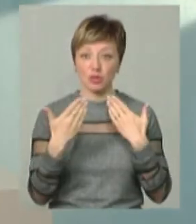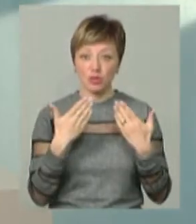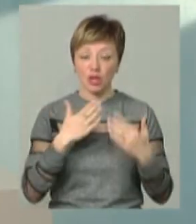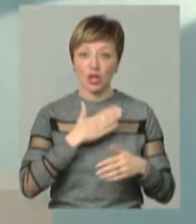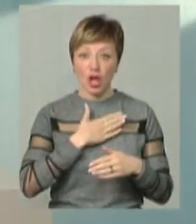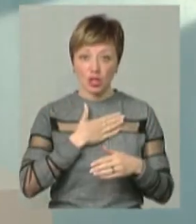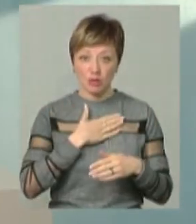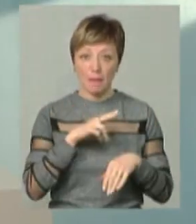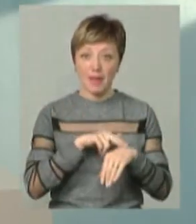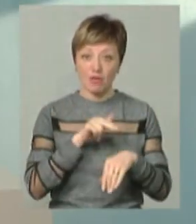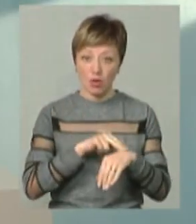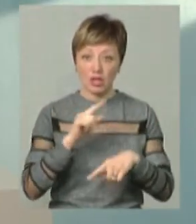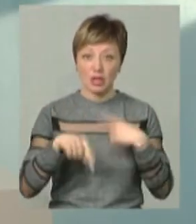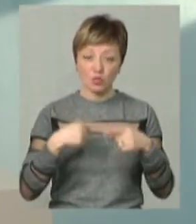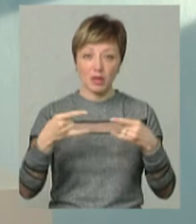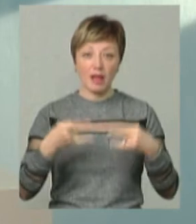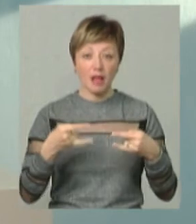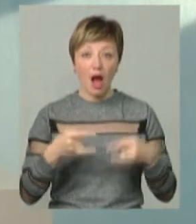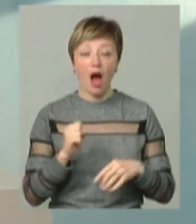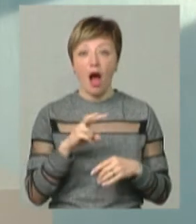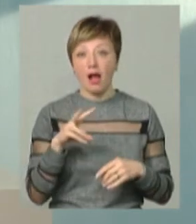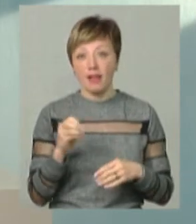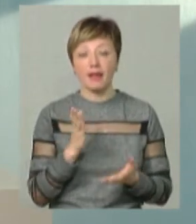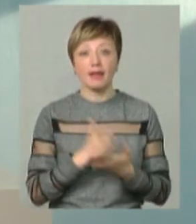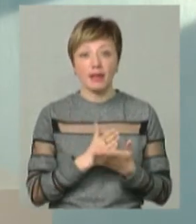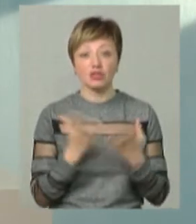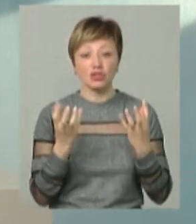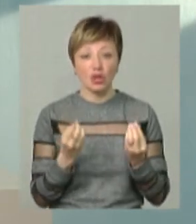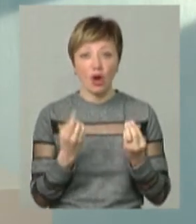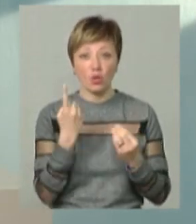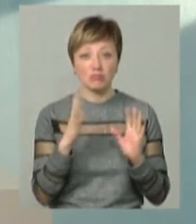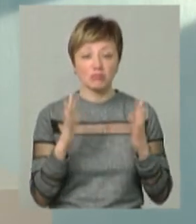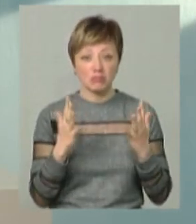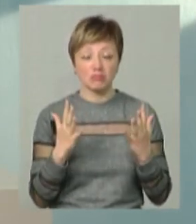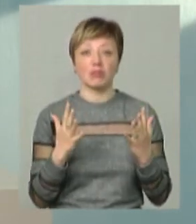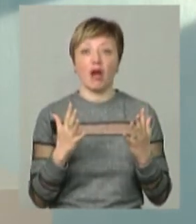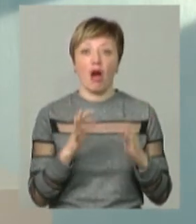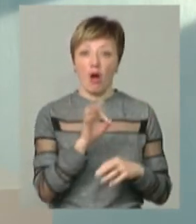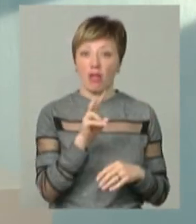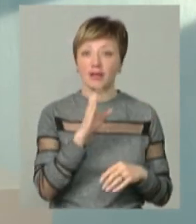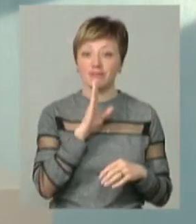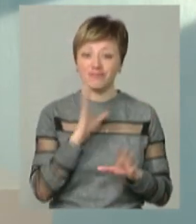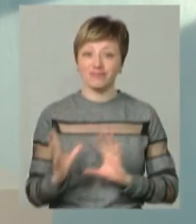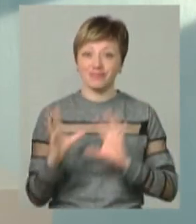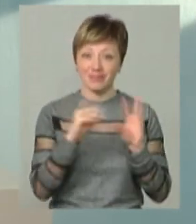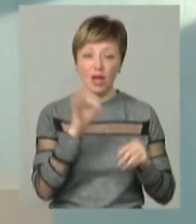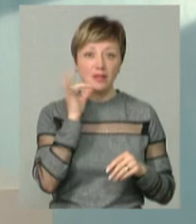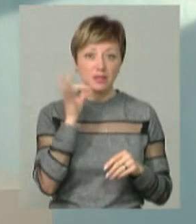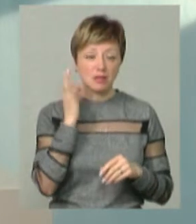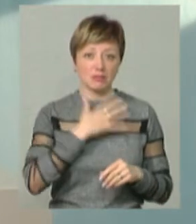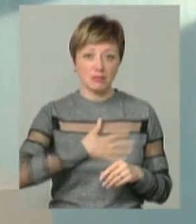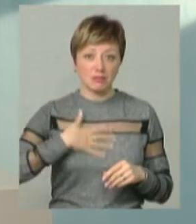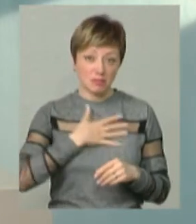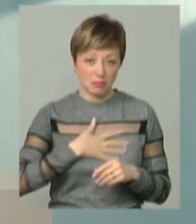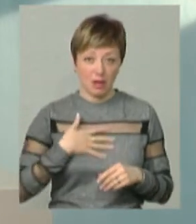з нашими правоохоронцями в наступних етерах. Але є ще один такий момент, який Олену Переслянку із Лисичанська дуже